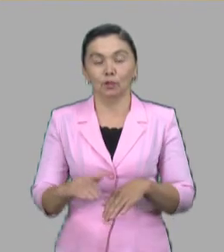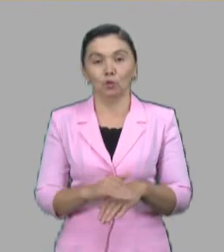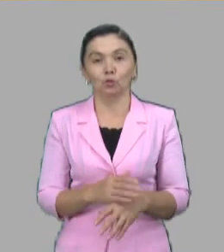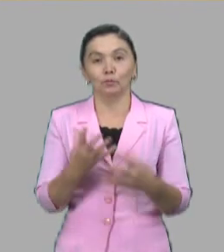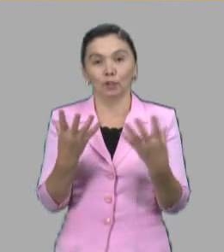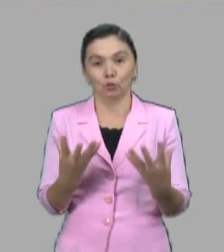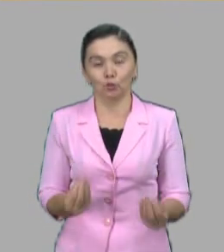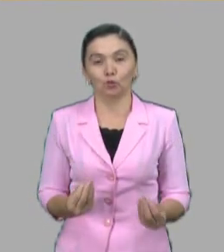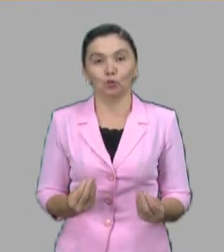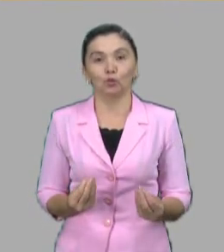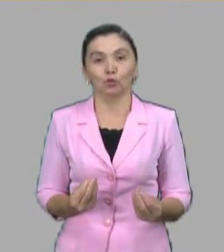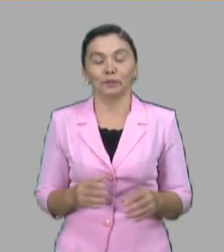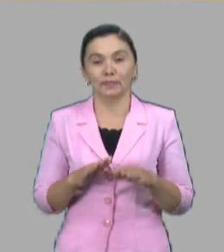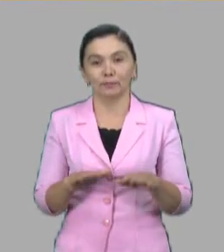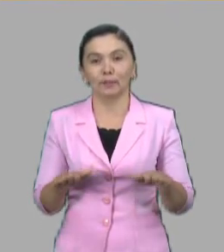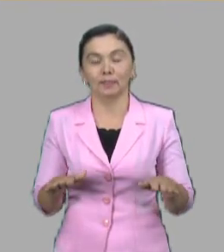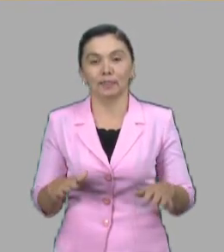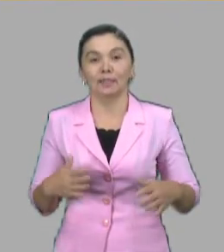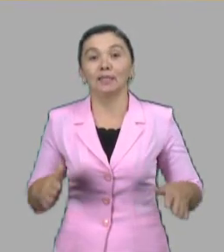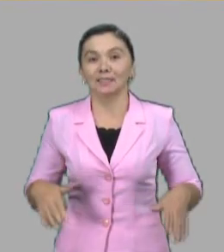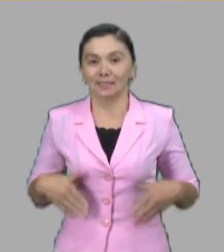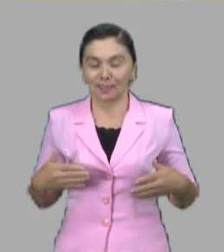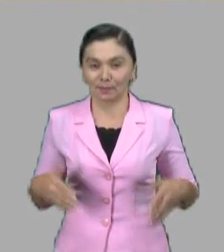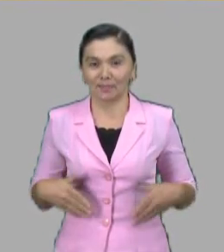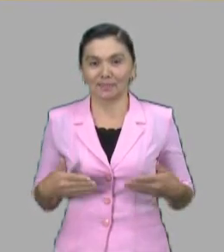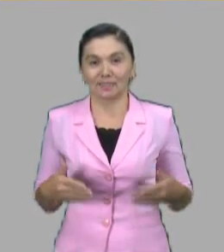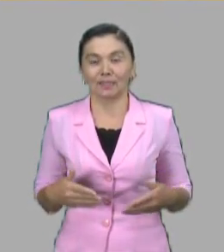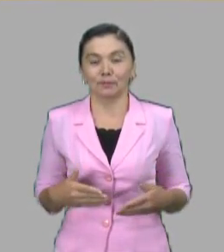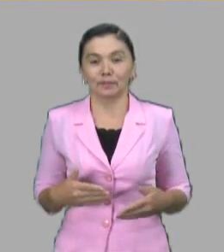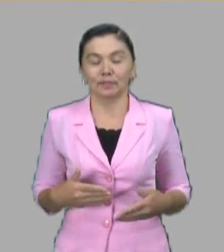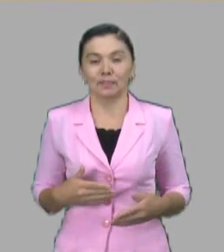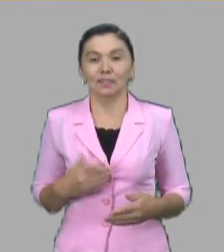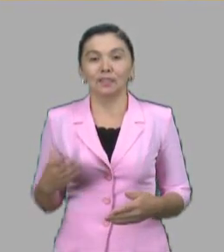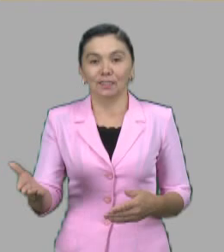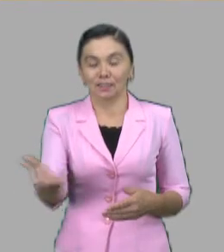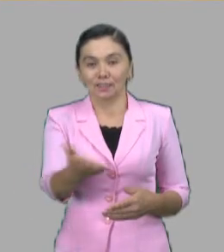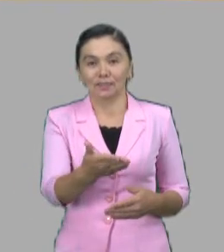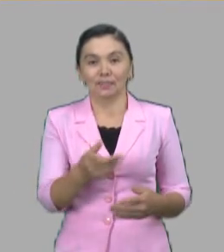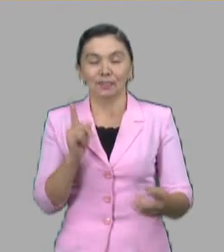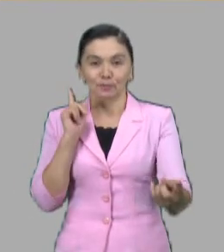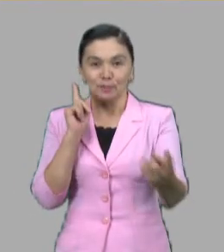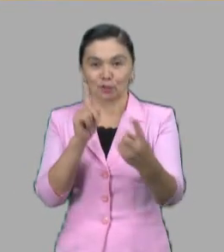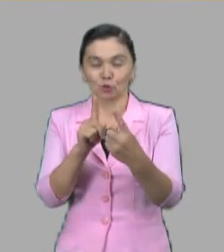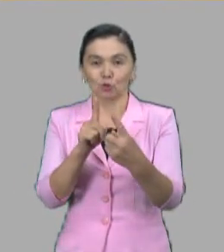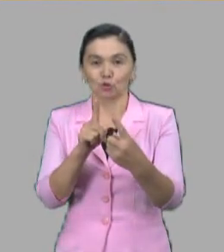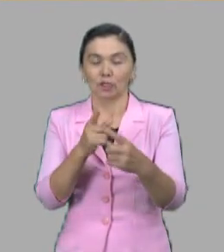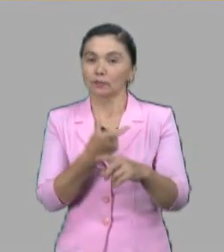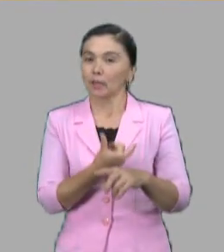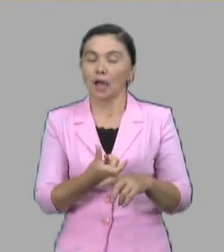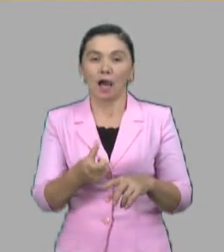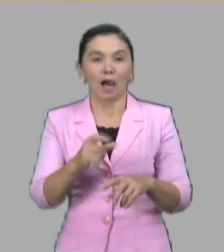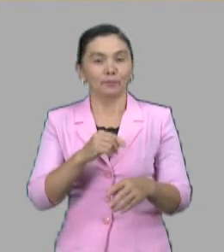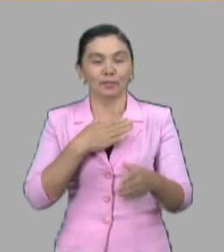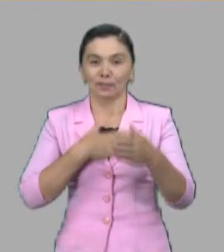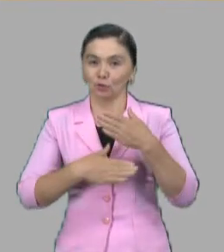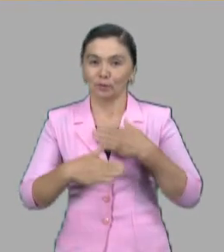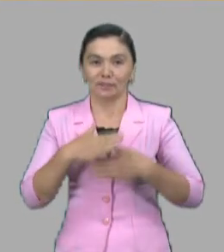Амандуу күнүңөр менен, балдар. Саламатсыңарбы? Силер менен жолугушканыма абдан